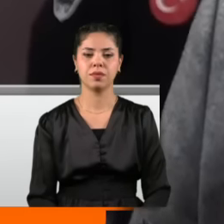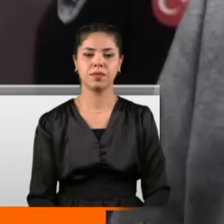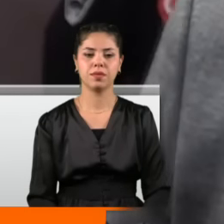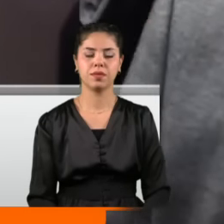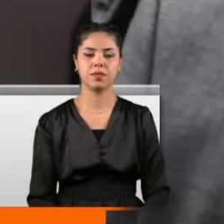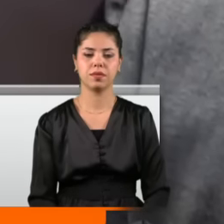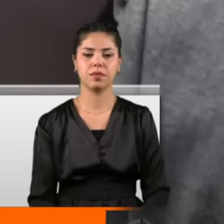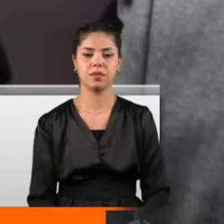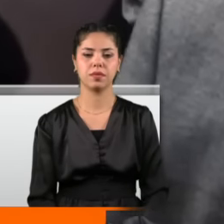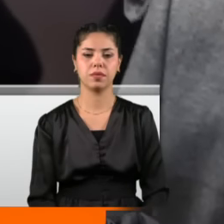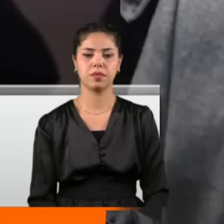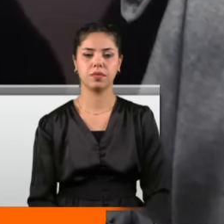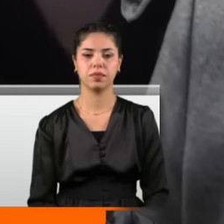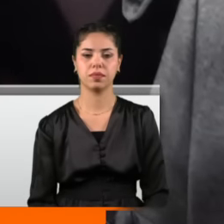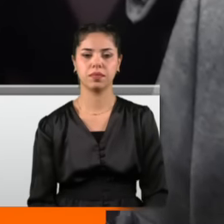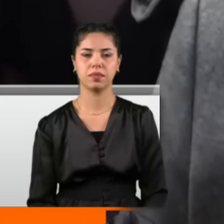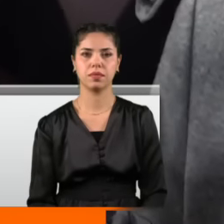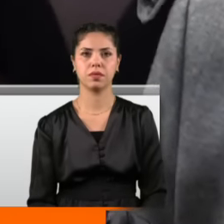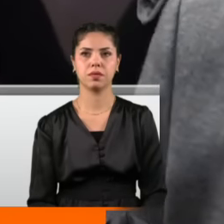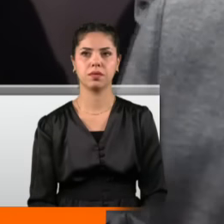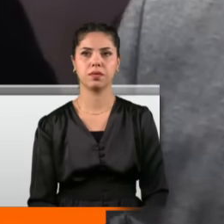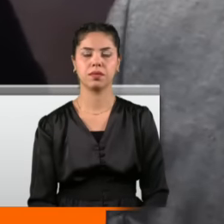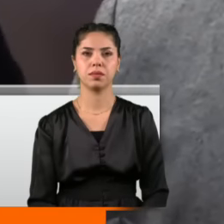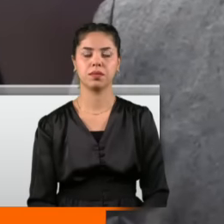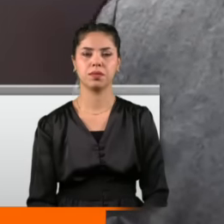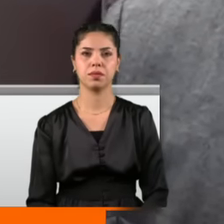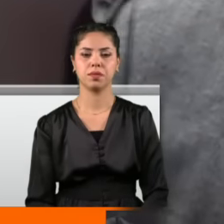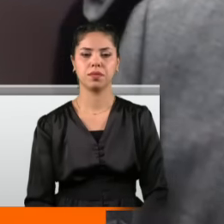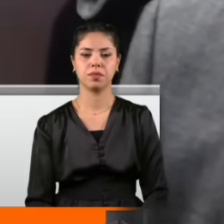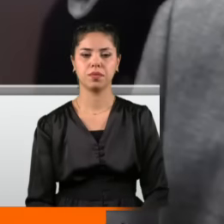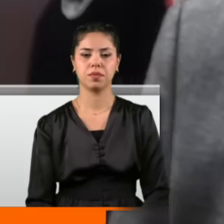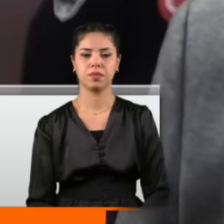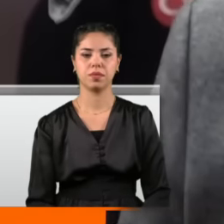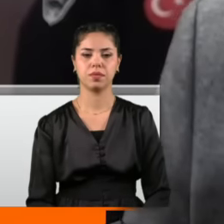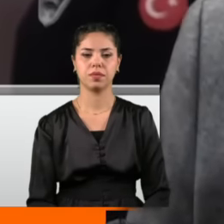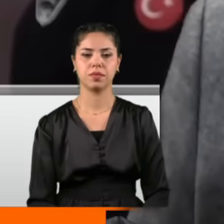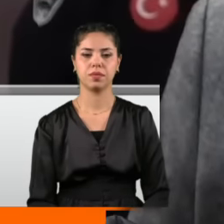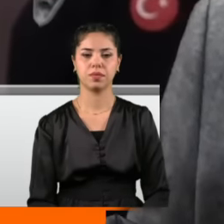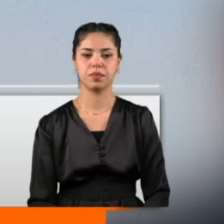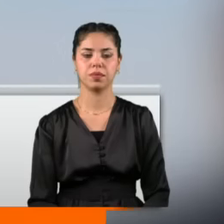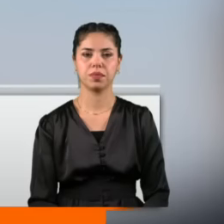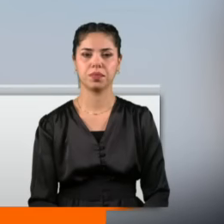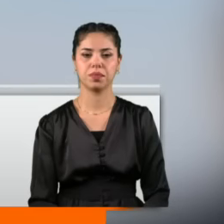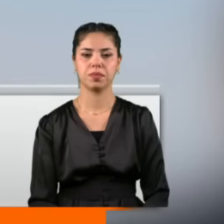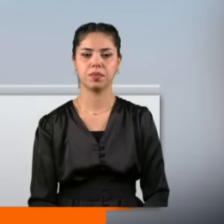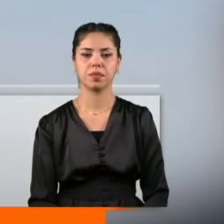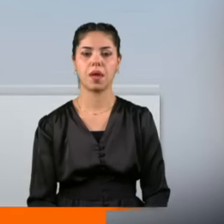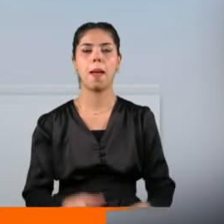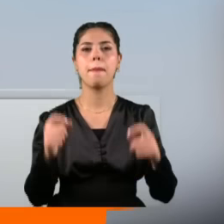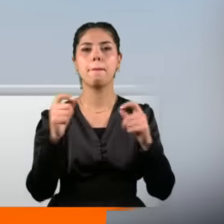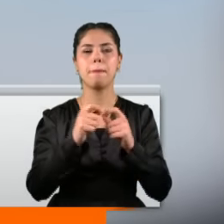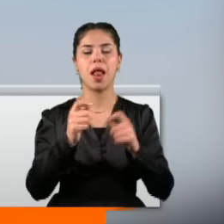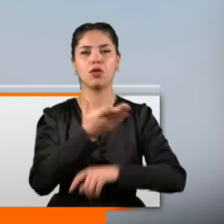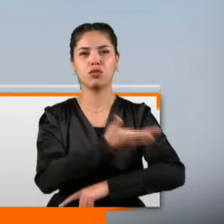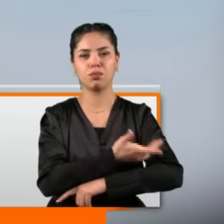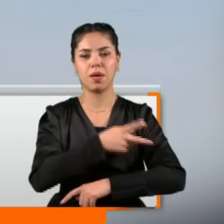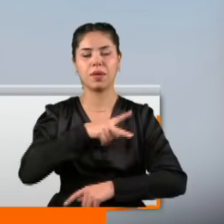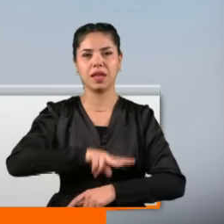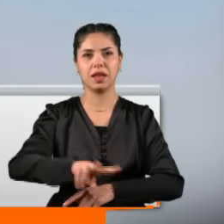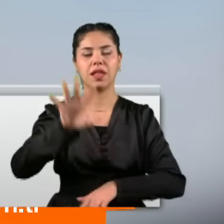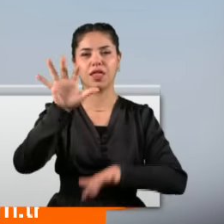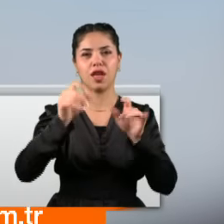Kar yağışından sonra da kendilerinde bulunan kamp çadırının içerisinde konaklanmışlar. Belaruslu ikiz dağcılar kontrol